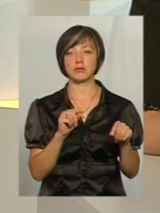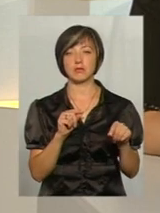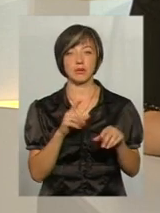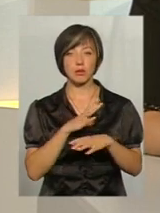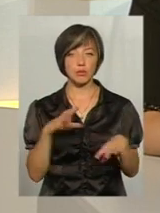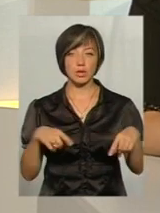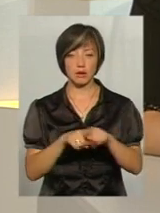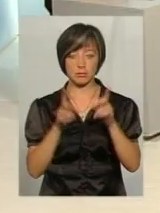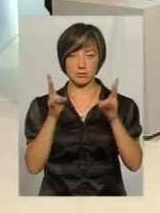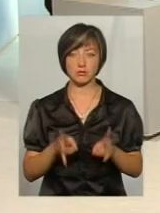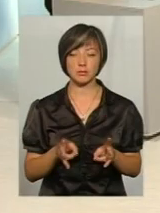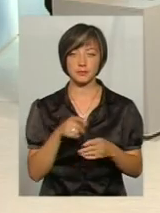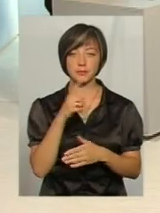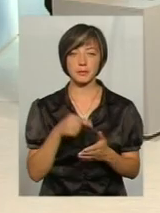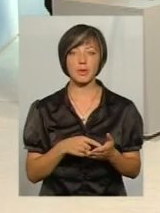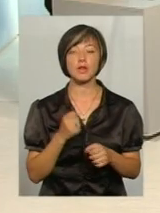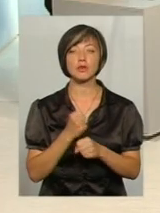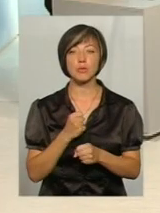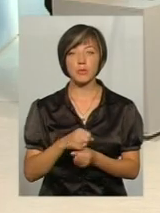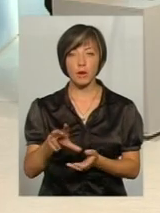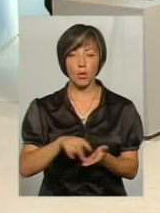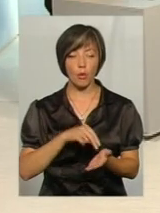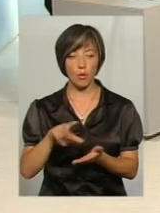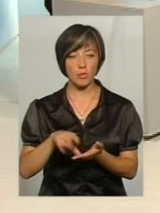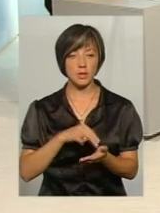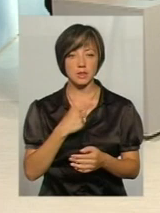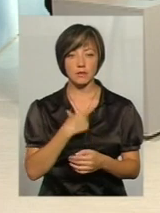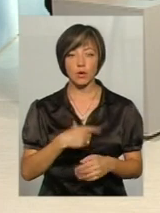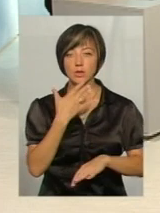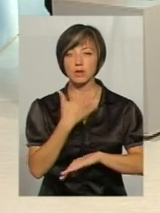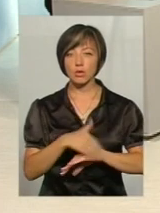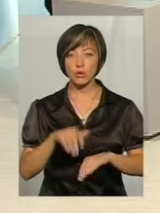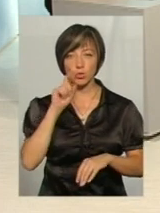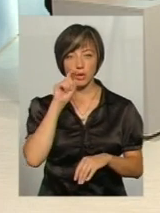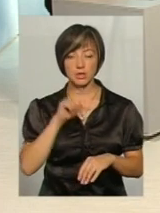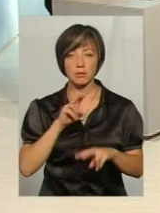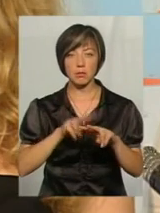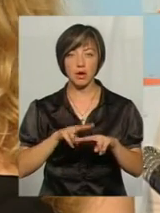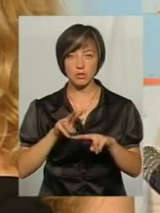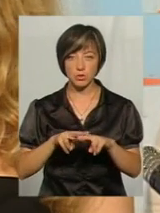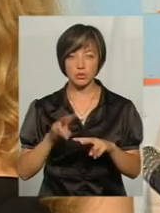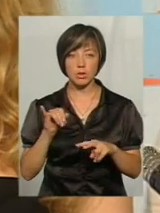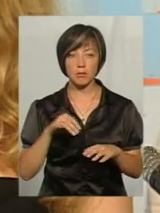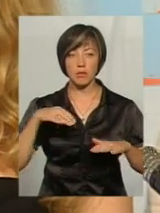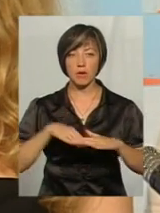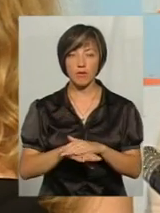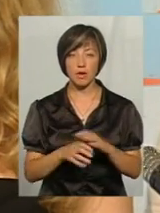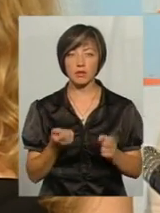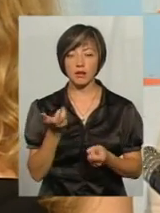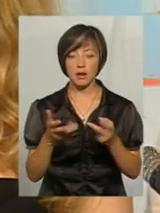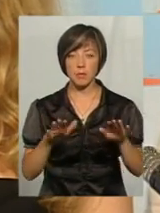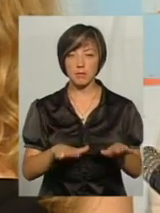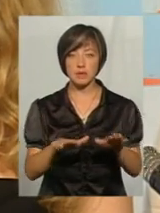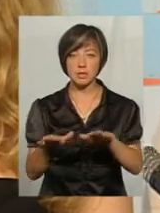від такого трапу? Перш за все, зробіть копії свого закордонного і українського паспорту і переховайте їх в декількох